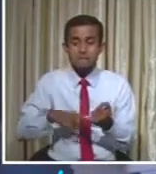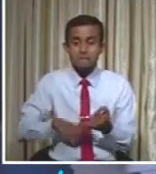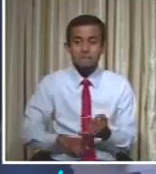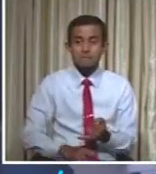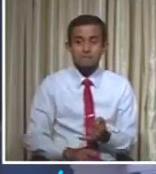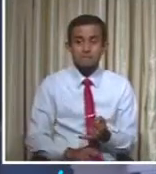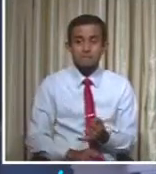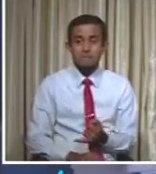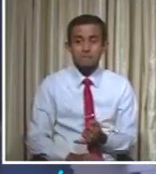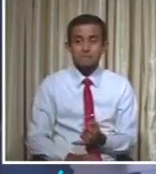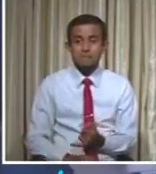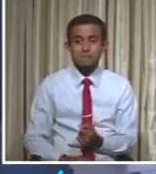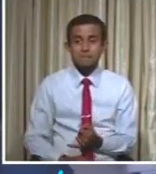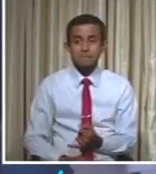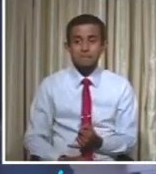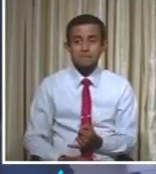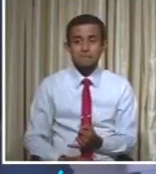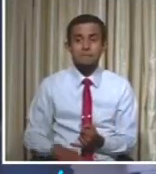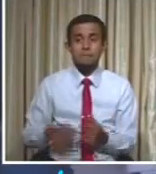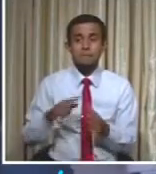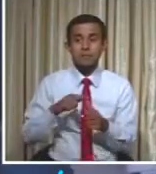ඒ කියන්නේ ආසනවලත්